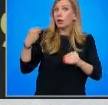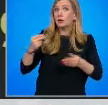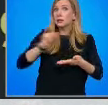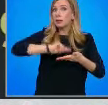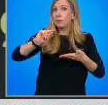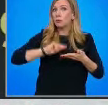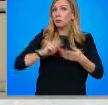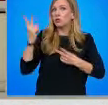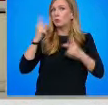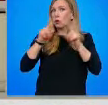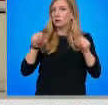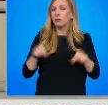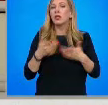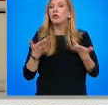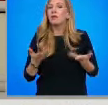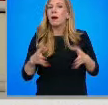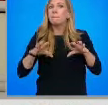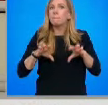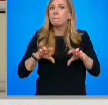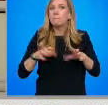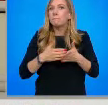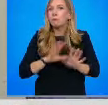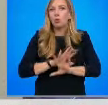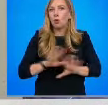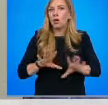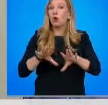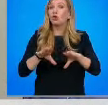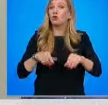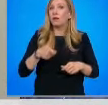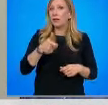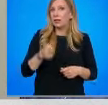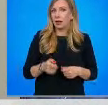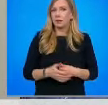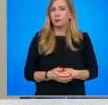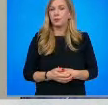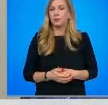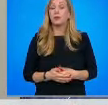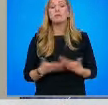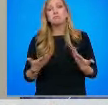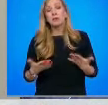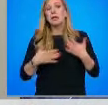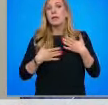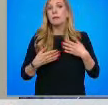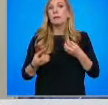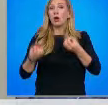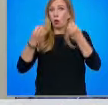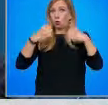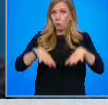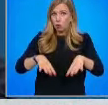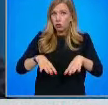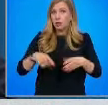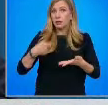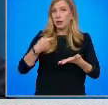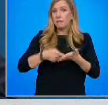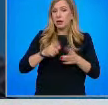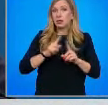тези споразумения, което на практика блокира усвояването на кредит. Де юре имаме отпуснати пари, не можем да ги усвоим.